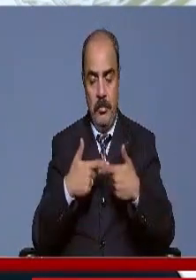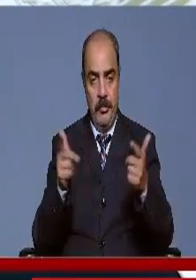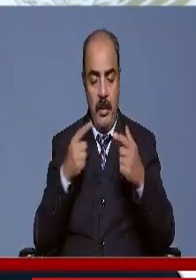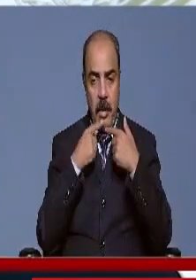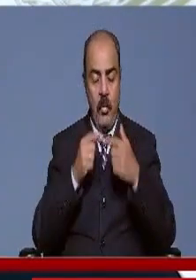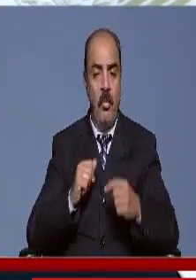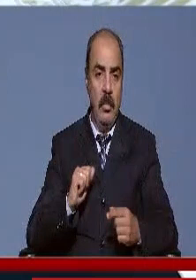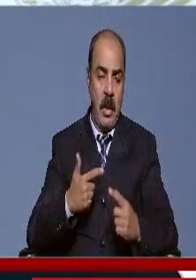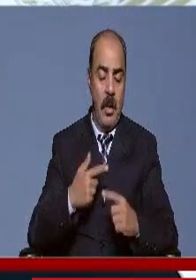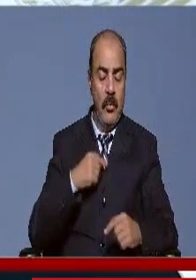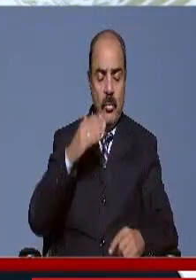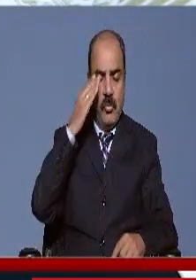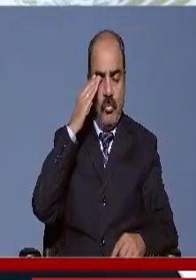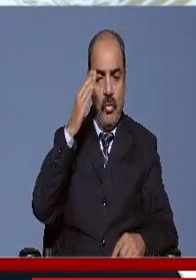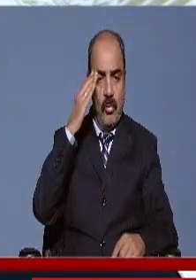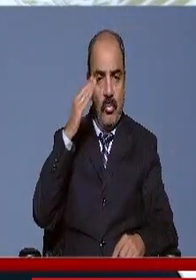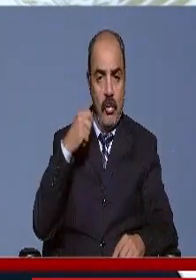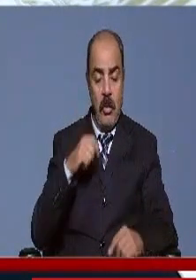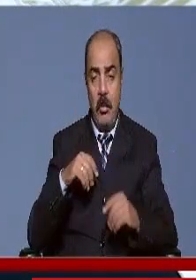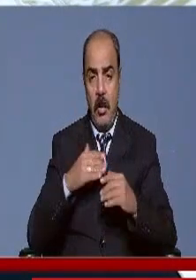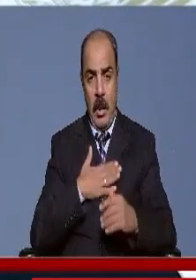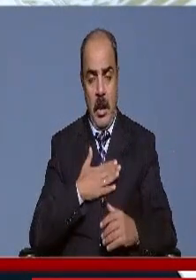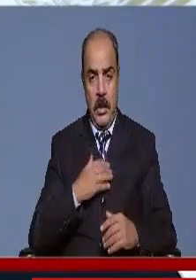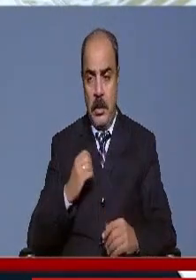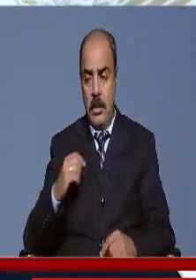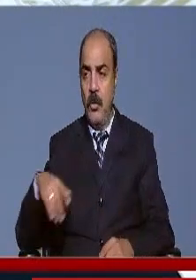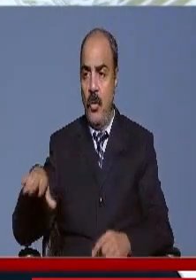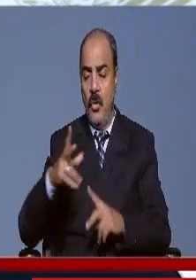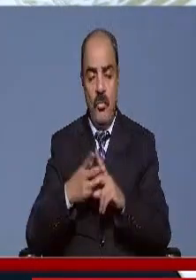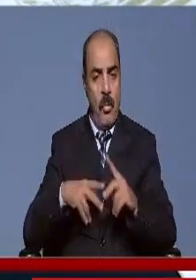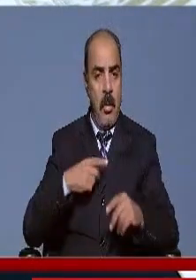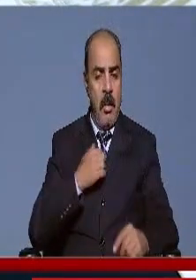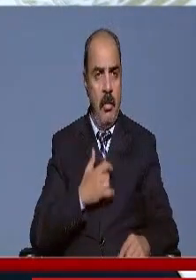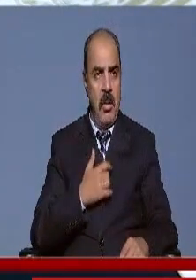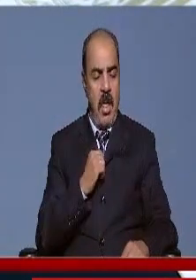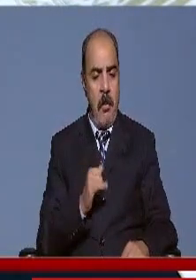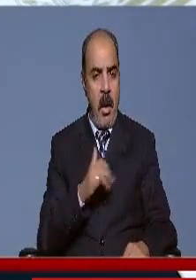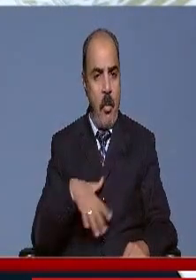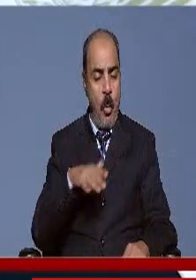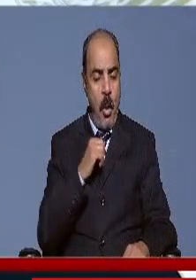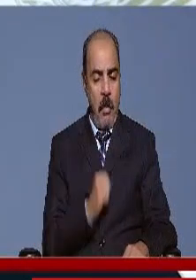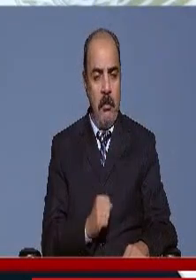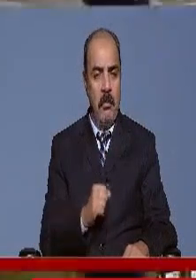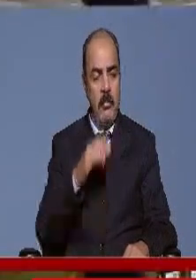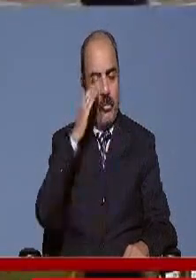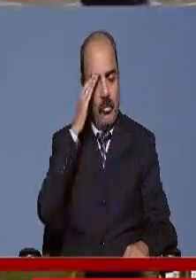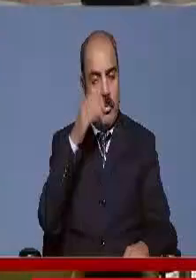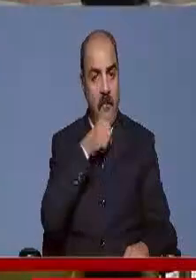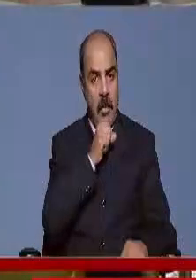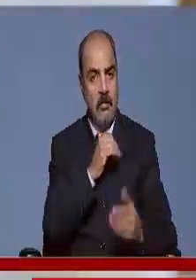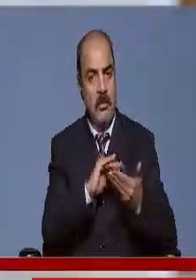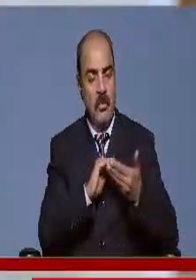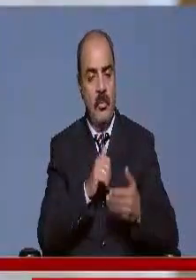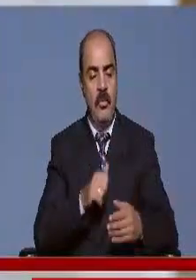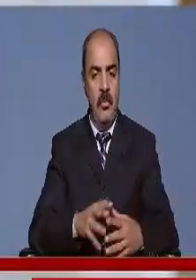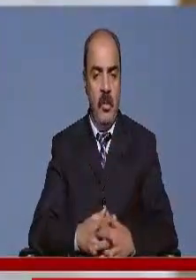تانية شكري الشديد باسمي وباسم كل إنسان مخلص في منطقتنا للرئيس الفرنسي ماكرون